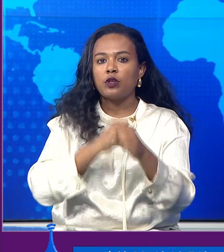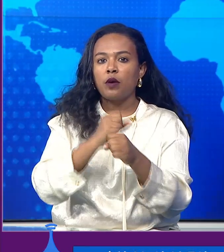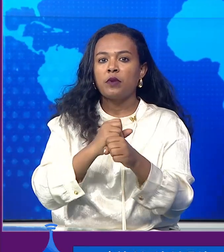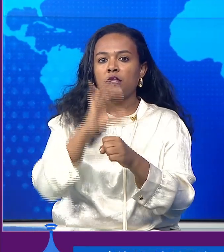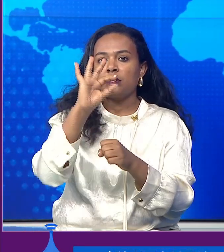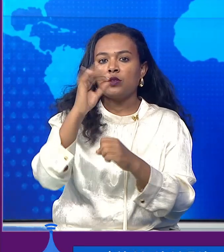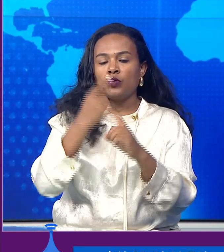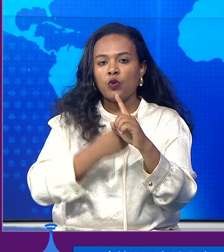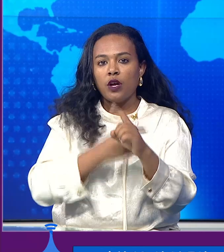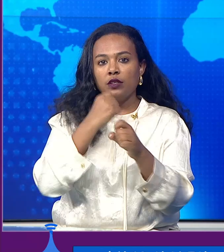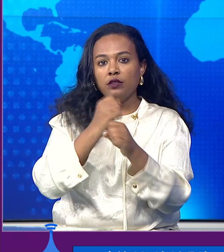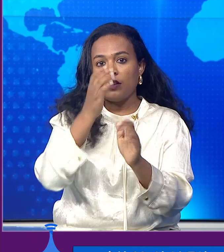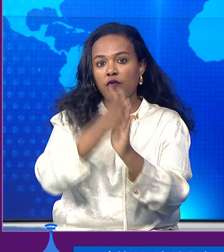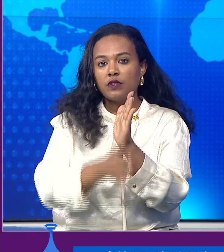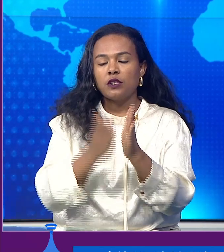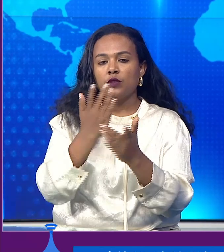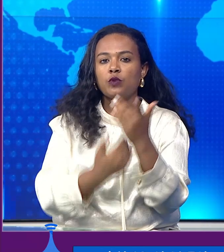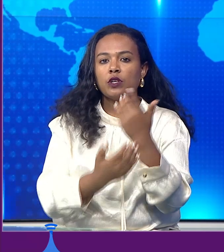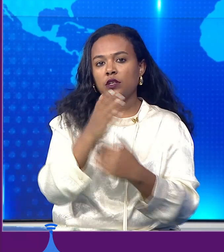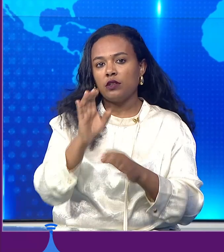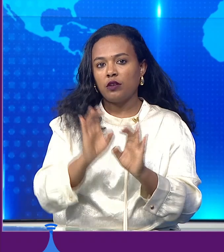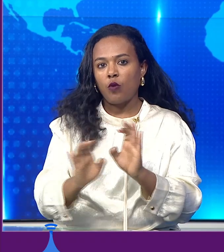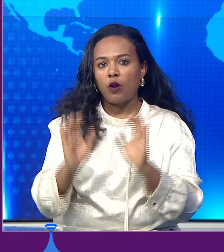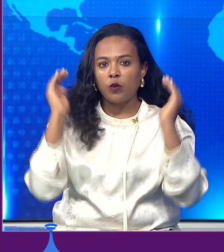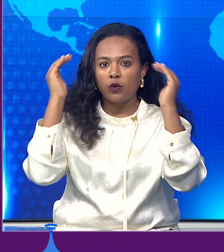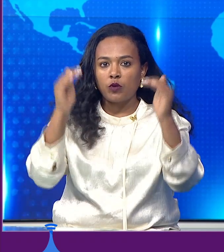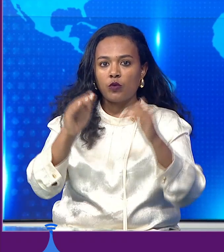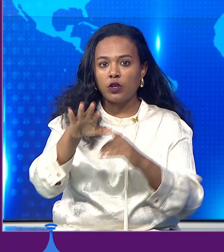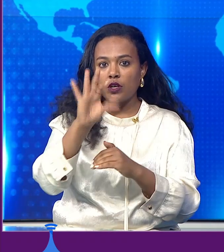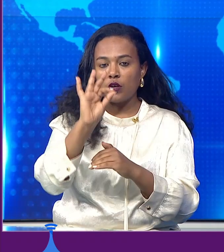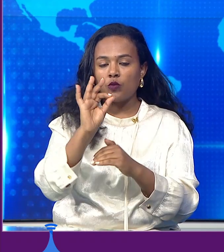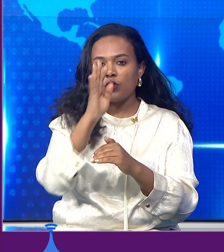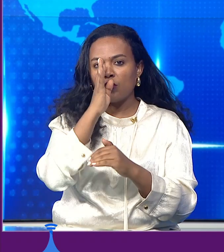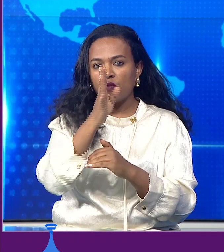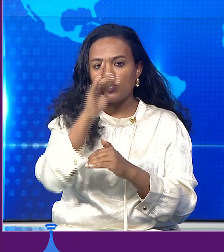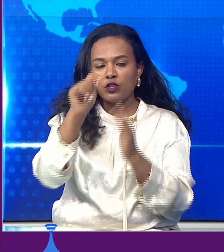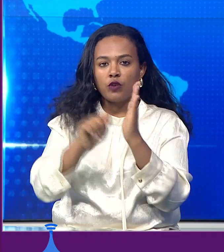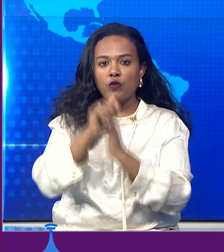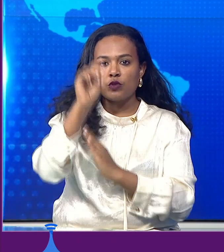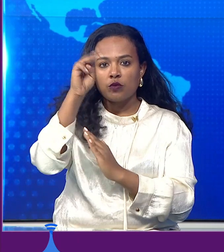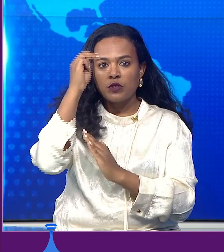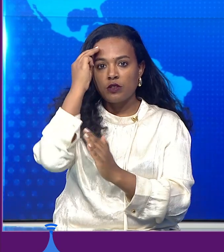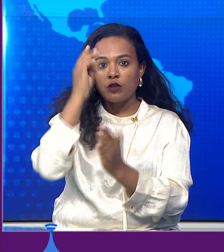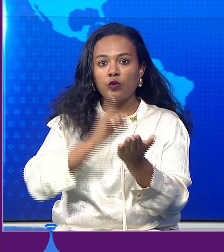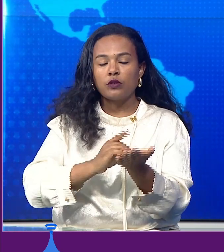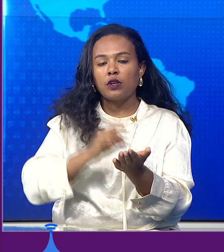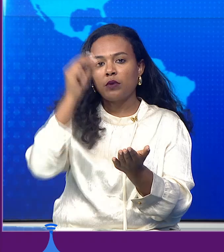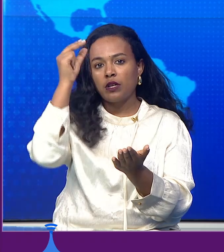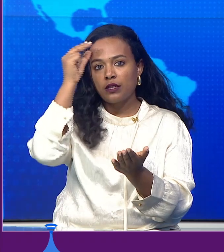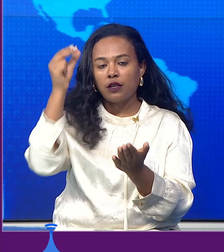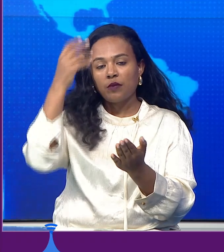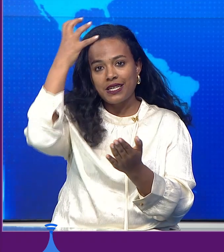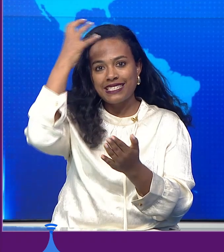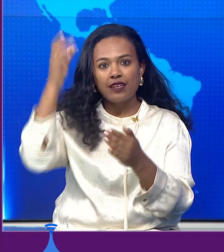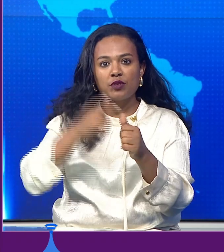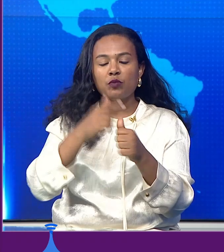ወራት የስራ አፈጻጸም ውይይት ተካሂዷል። በመድረኩ የተገኙት የኢኖቬሽንና ቴክኖሎጂ ሚኒስትር ዶክተር በለጠ ሞላ መንግስት